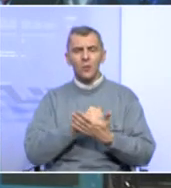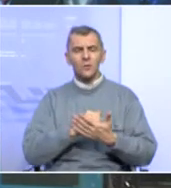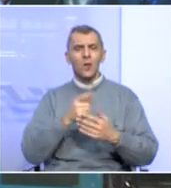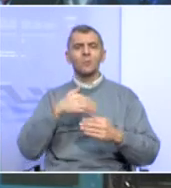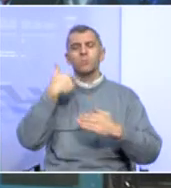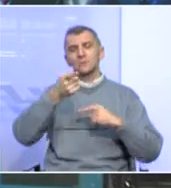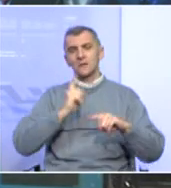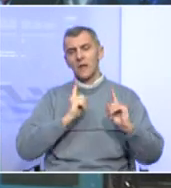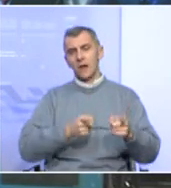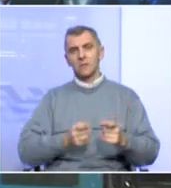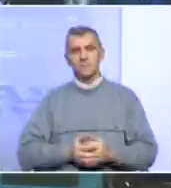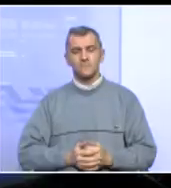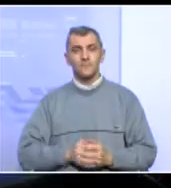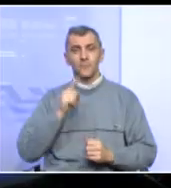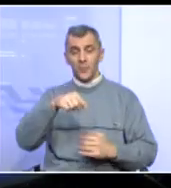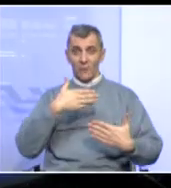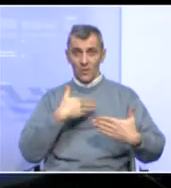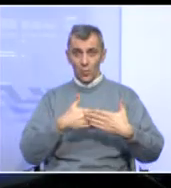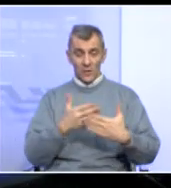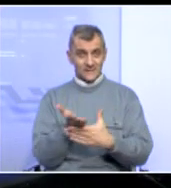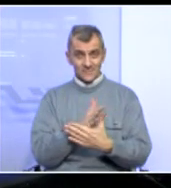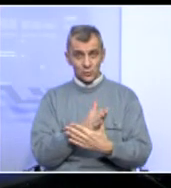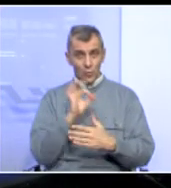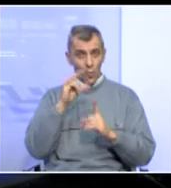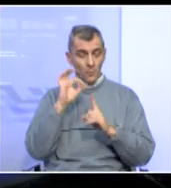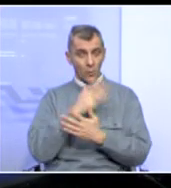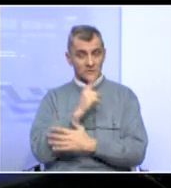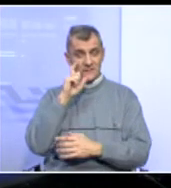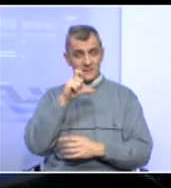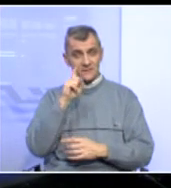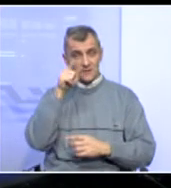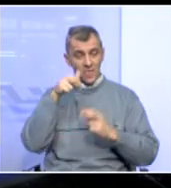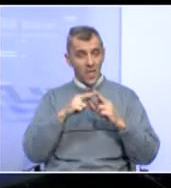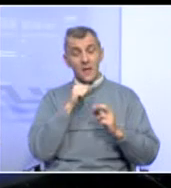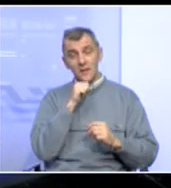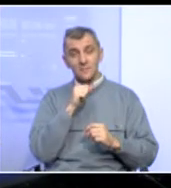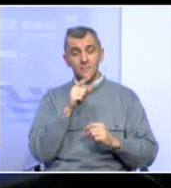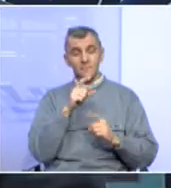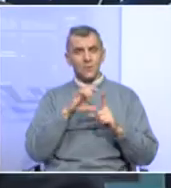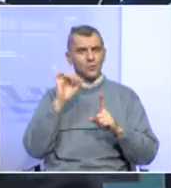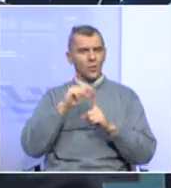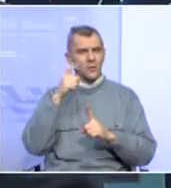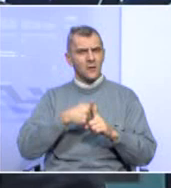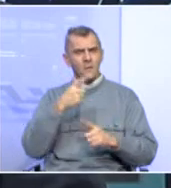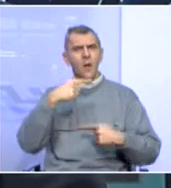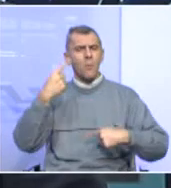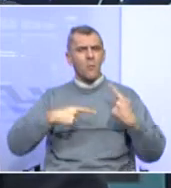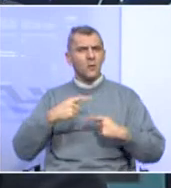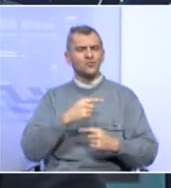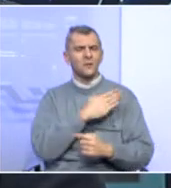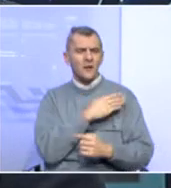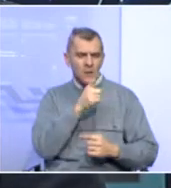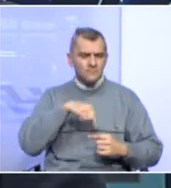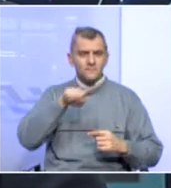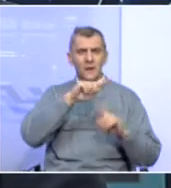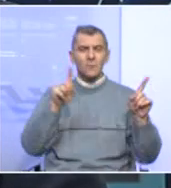periodu. Ovaj odnos između opozicije i gospodina Milorada Dodika trenutni na političkom terenu Republike Srpske,